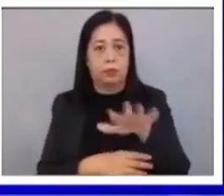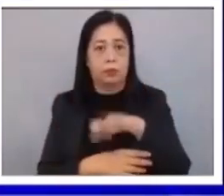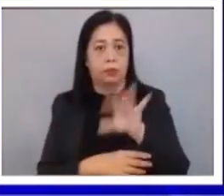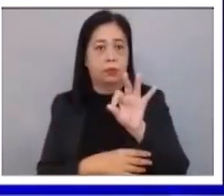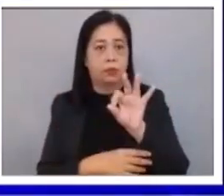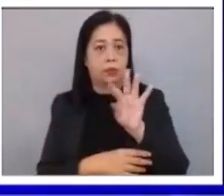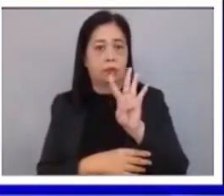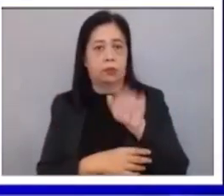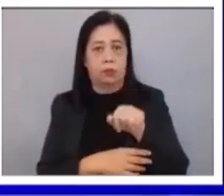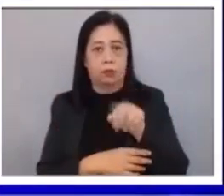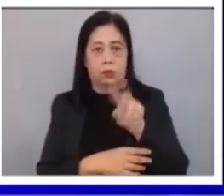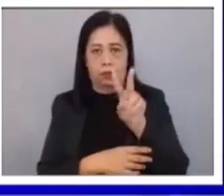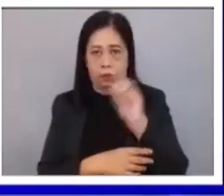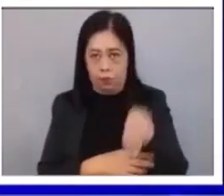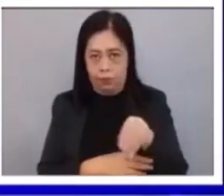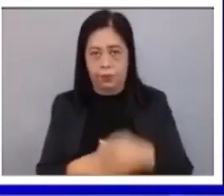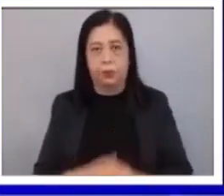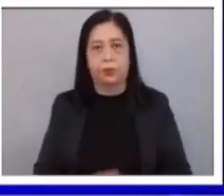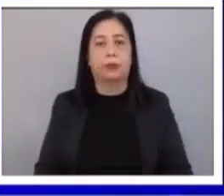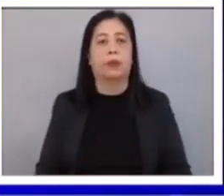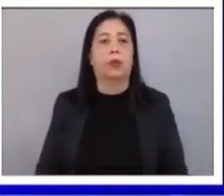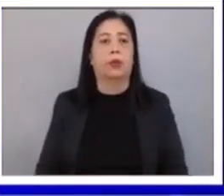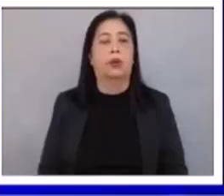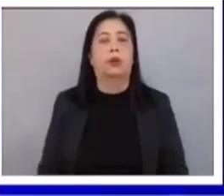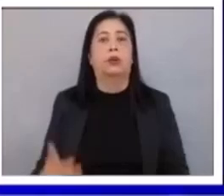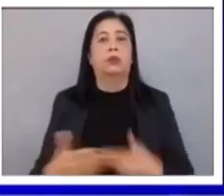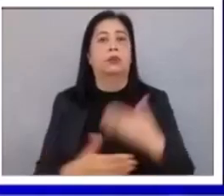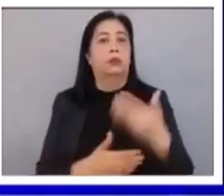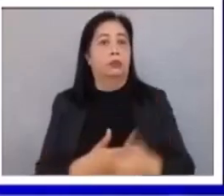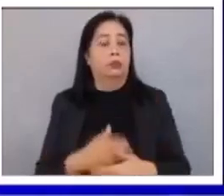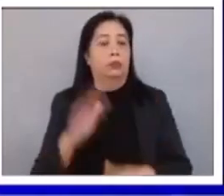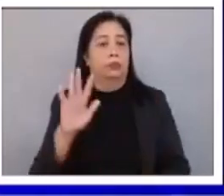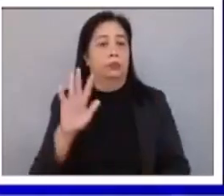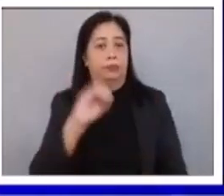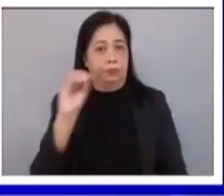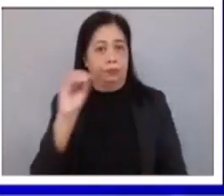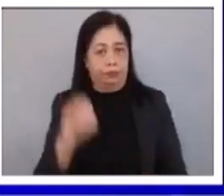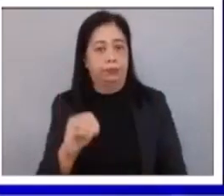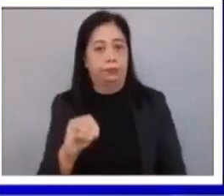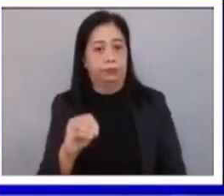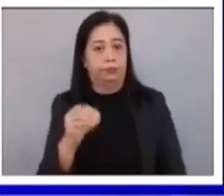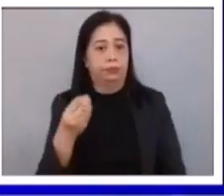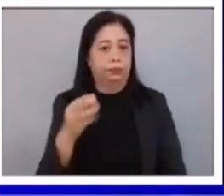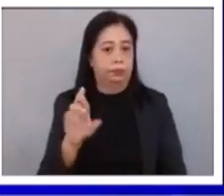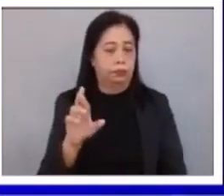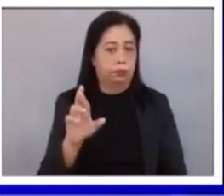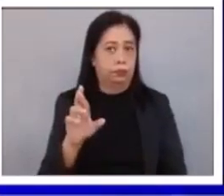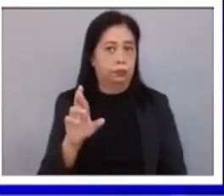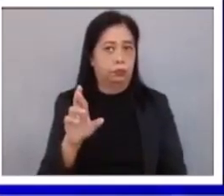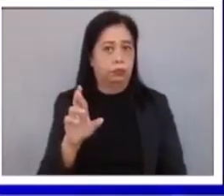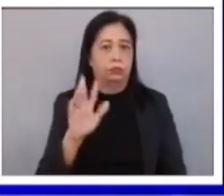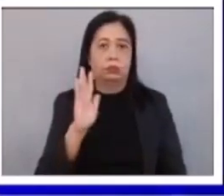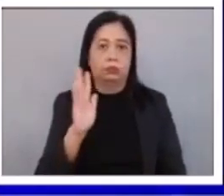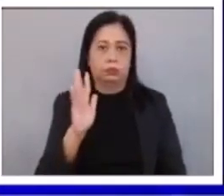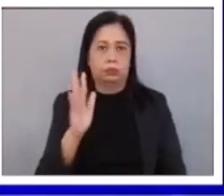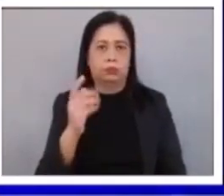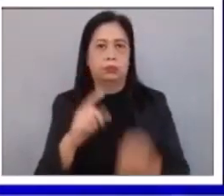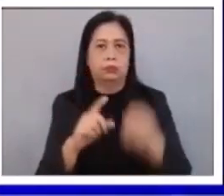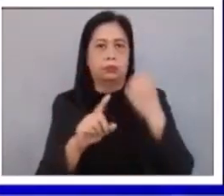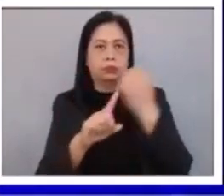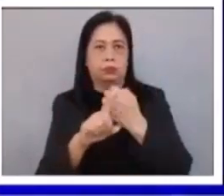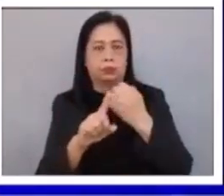94.2%. Samantala, 5% o 50 kada 1,000 na